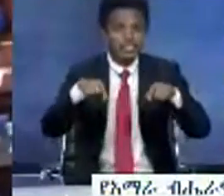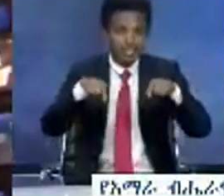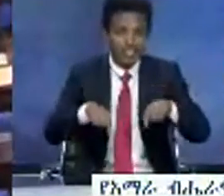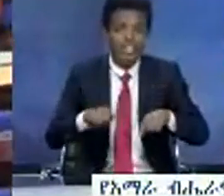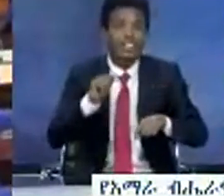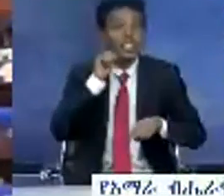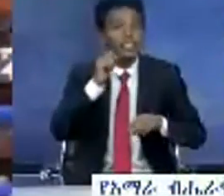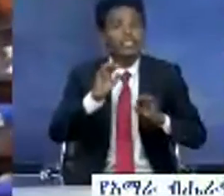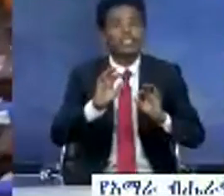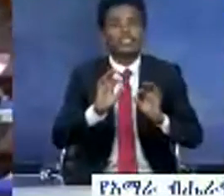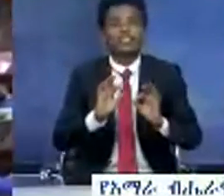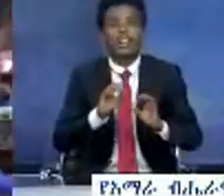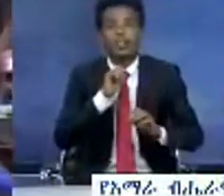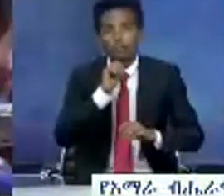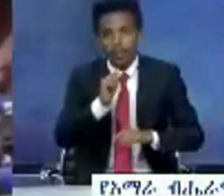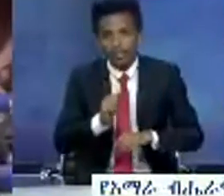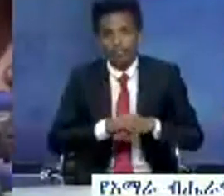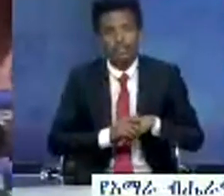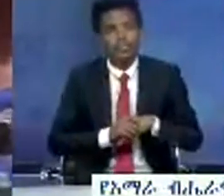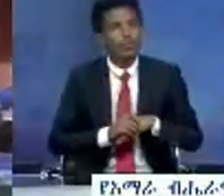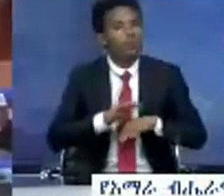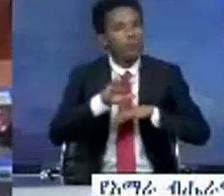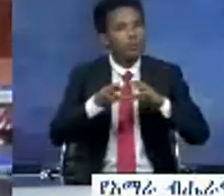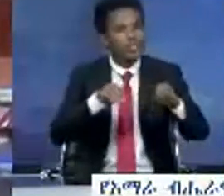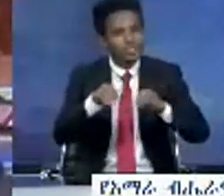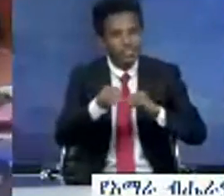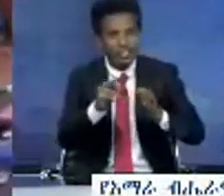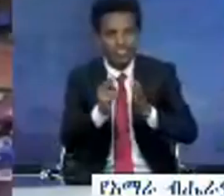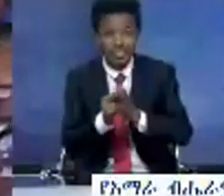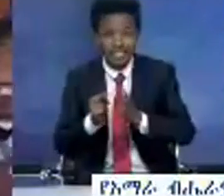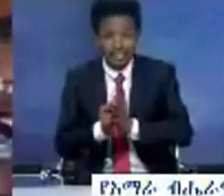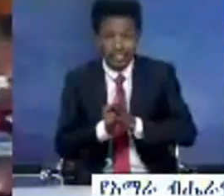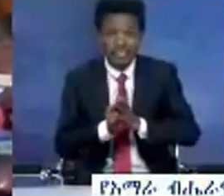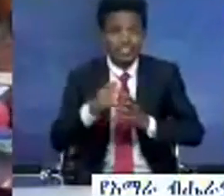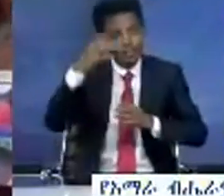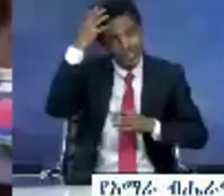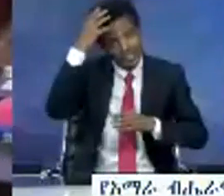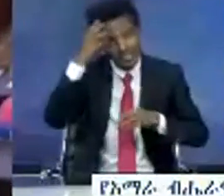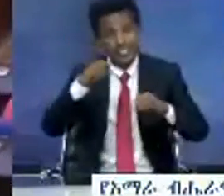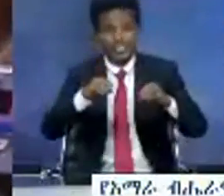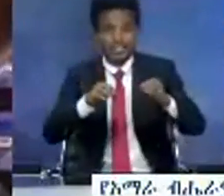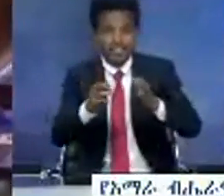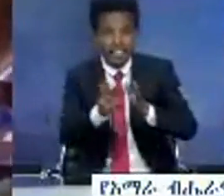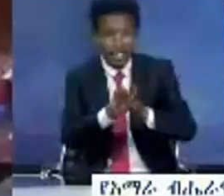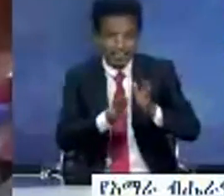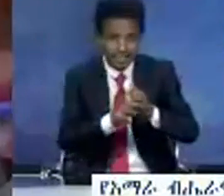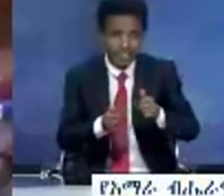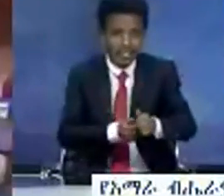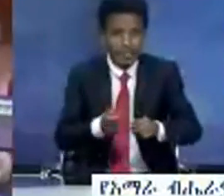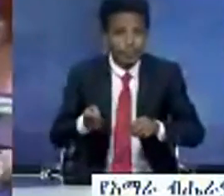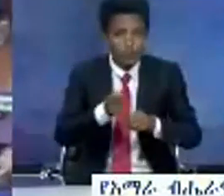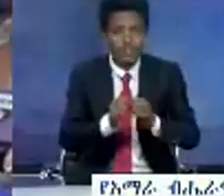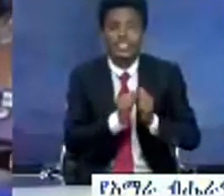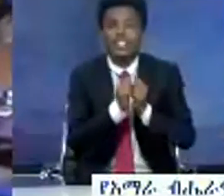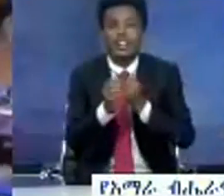ሳይባል ሁሉም እንቅስቃሴዎች ህግጋትንና የመንግስት ስርዓትን ያከበሩ እንዲሆኑ ማድረግ የጋራ ተግባራችን